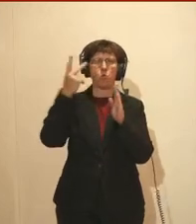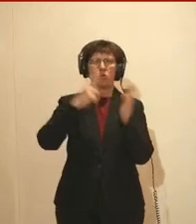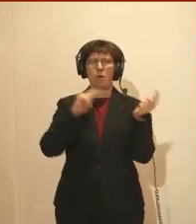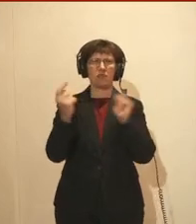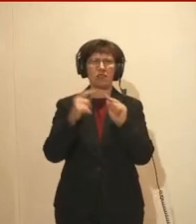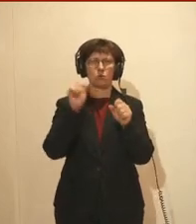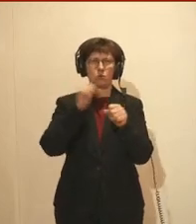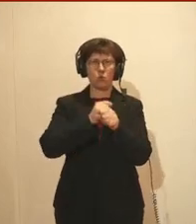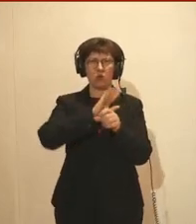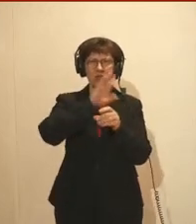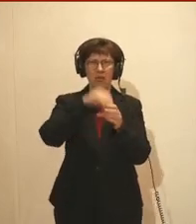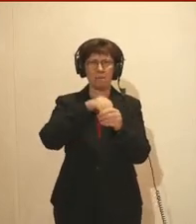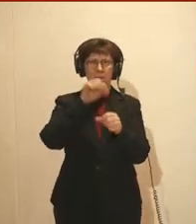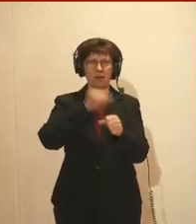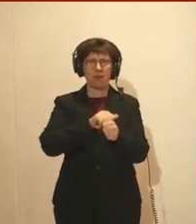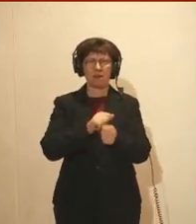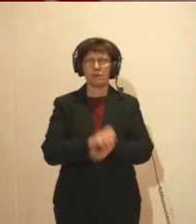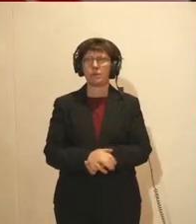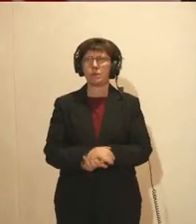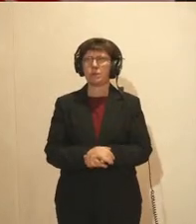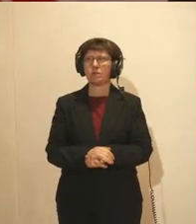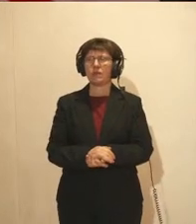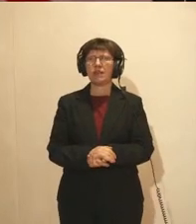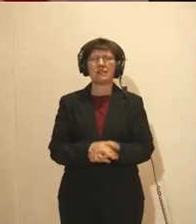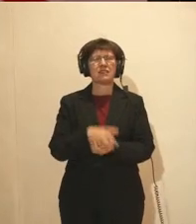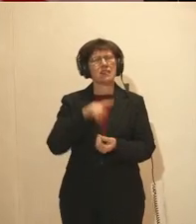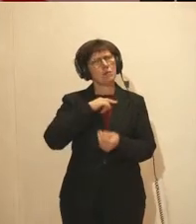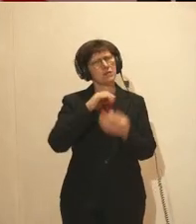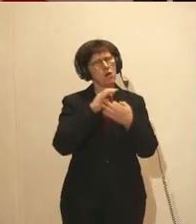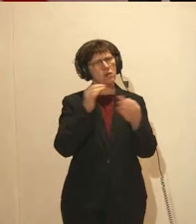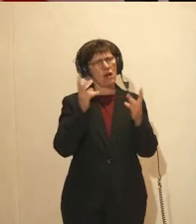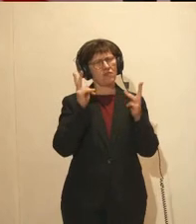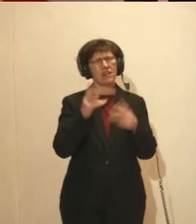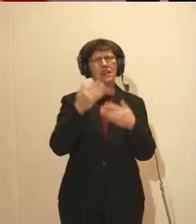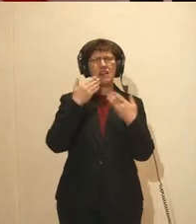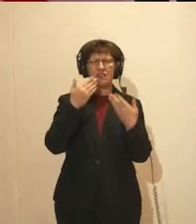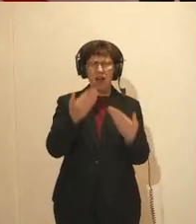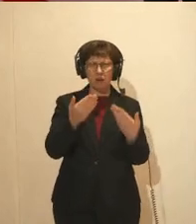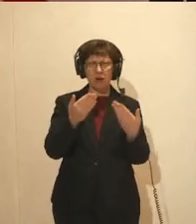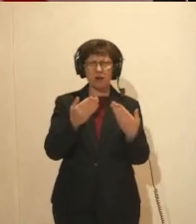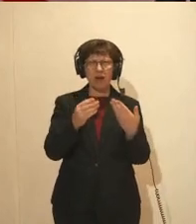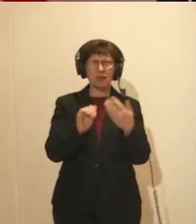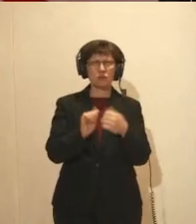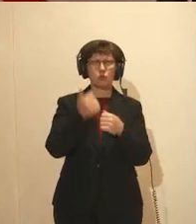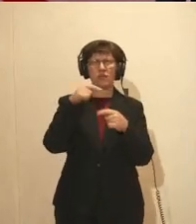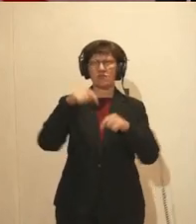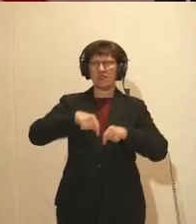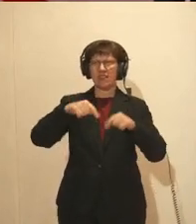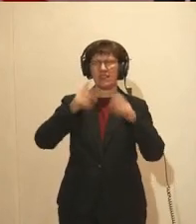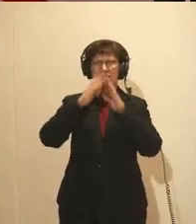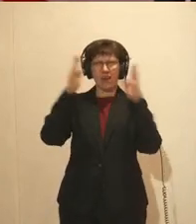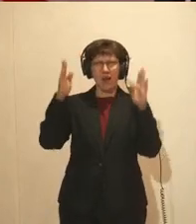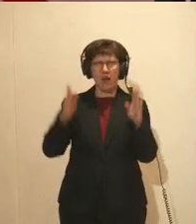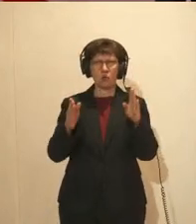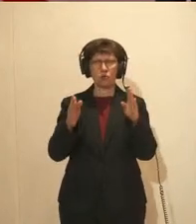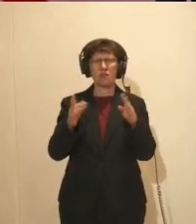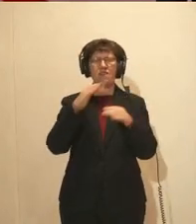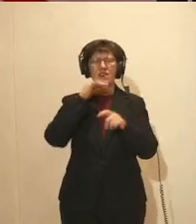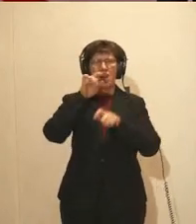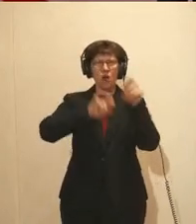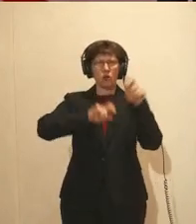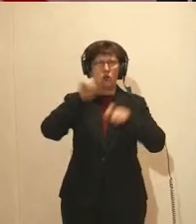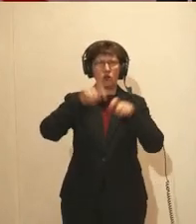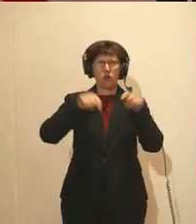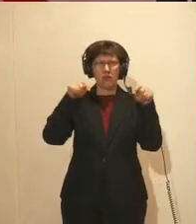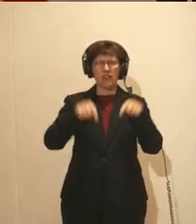einbringen können also nicht erfüllt der tag auch mit einer ganz großen dankbarkeit zunächst mal hier ins haus rein den vielen menschen die